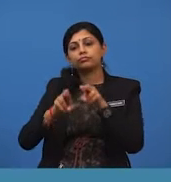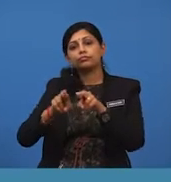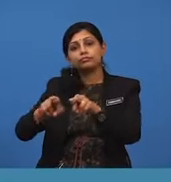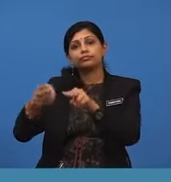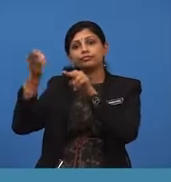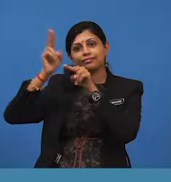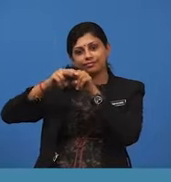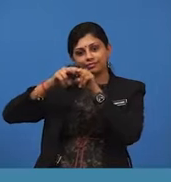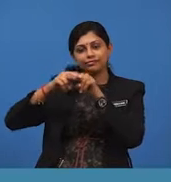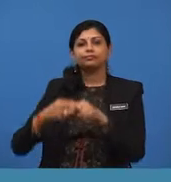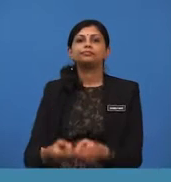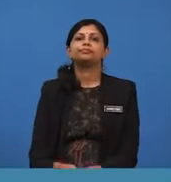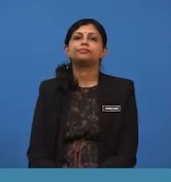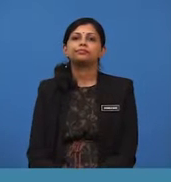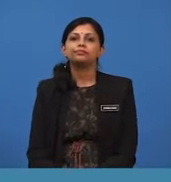juga akan meningkat.